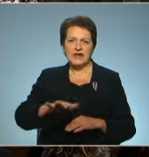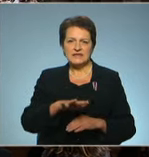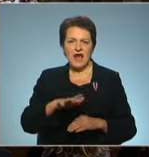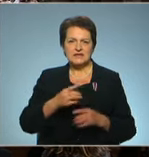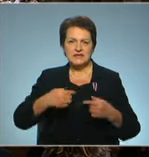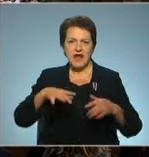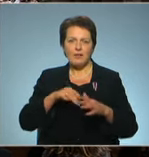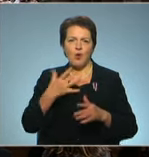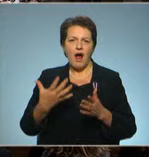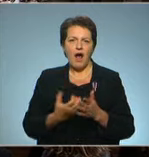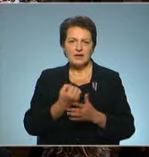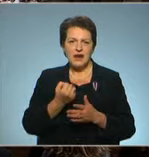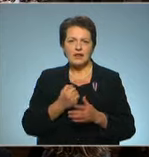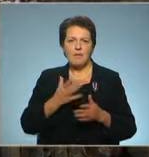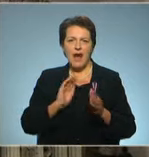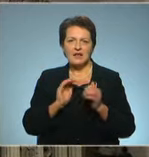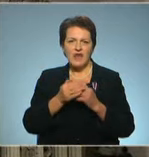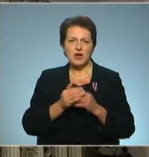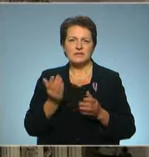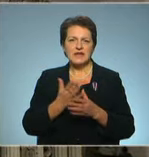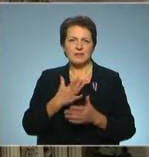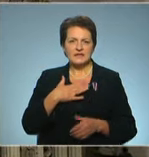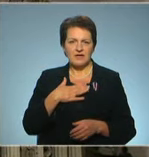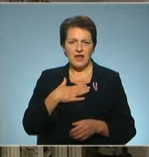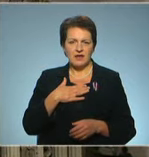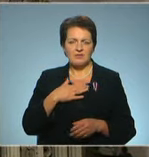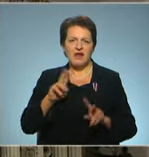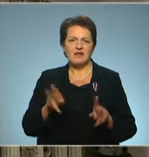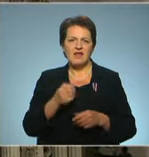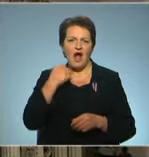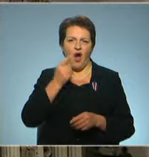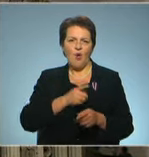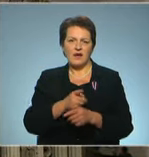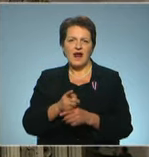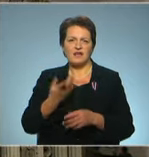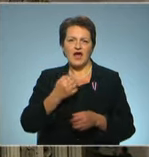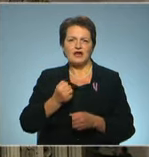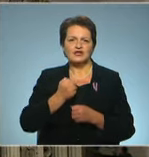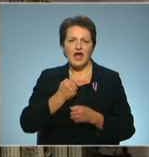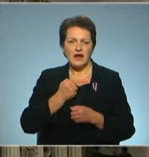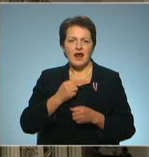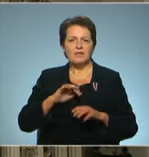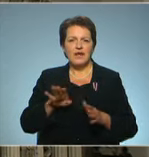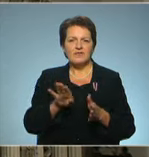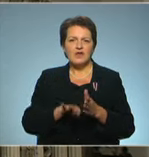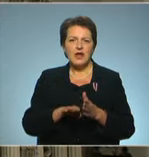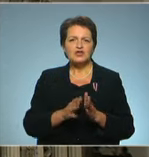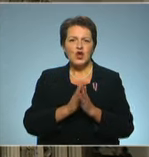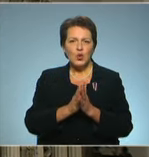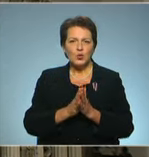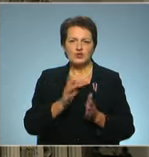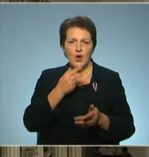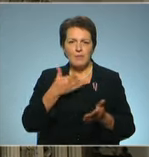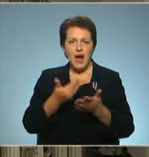atrada patvērumu starp savējiem. Nevajadzēs kaunināt vai žēlināt, vienkārši lūdzu.